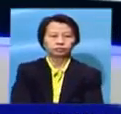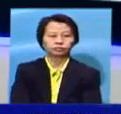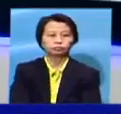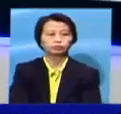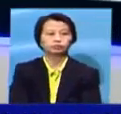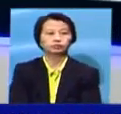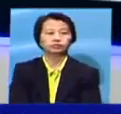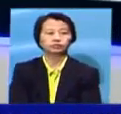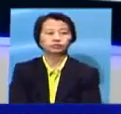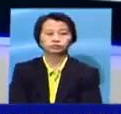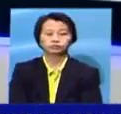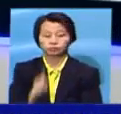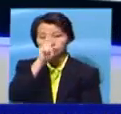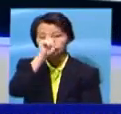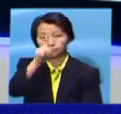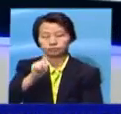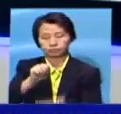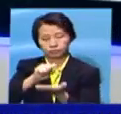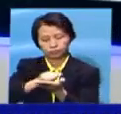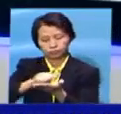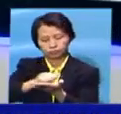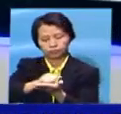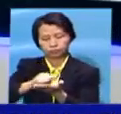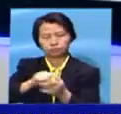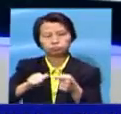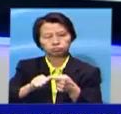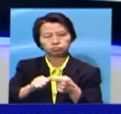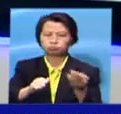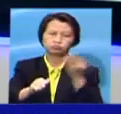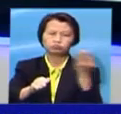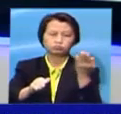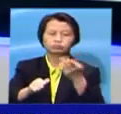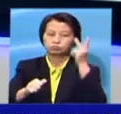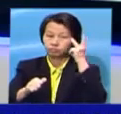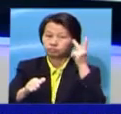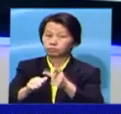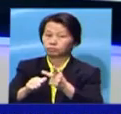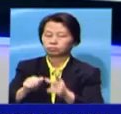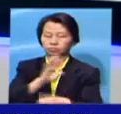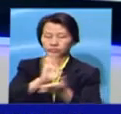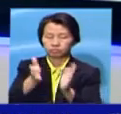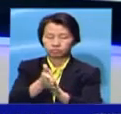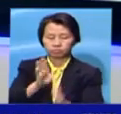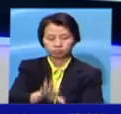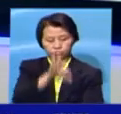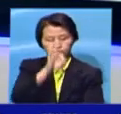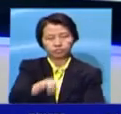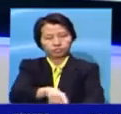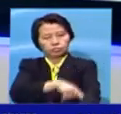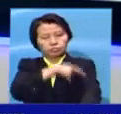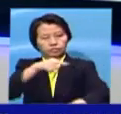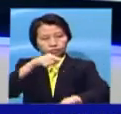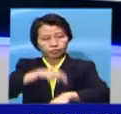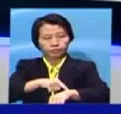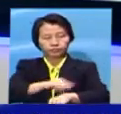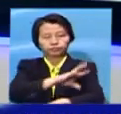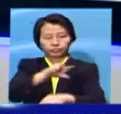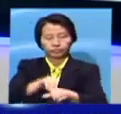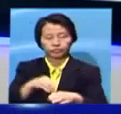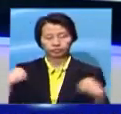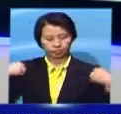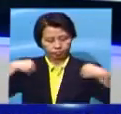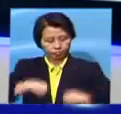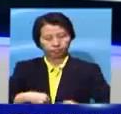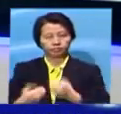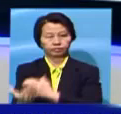ASB sememangnya batik tak Lapuk Dik hujan Tak Lekang Dik panas dan menjadi pilihan sepanjang masa termasuk untuk dipakai di